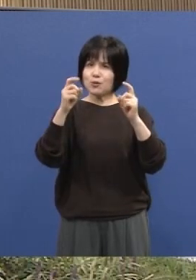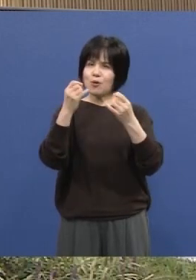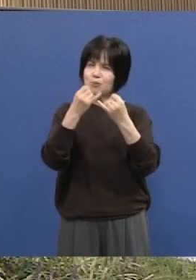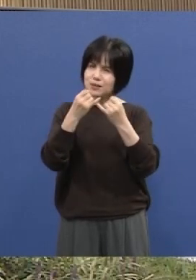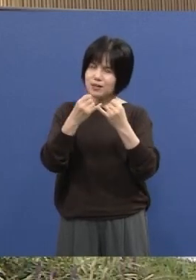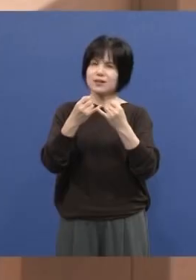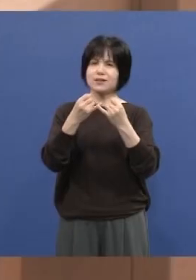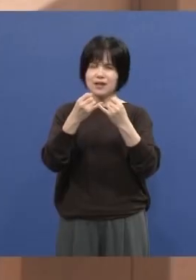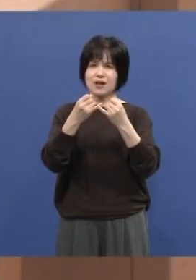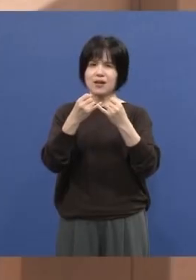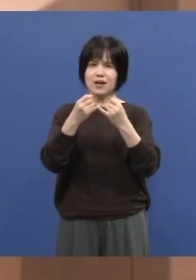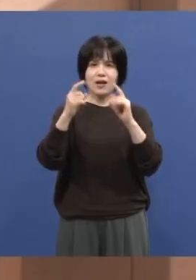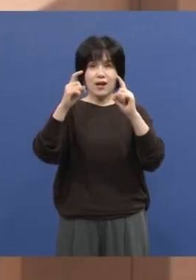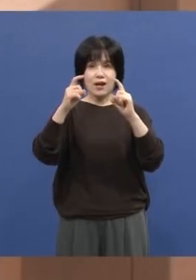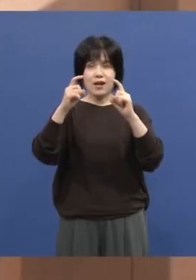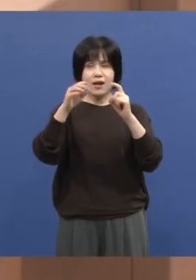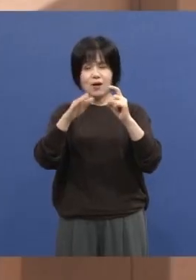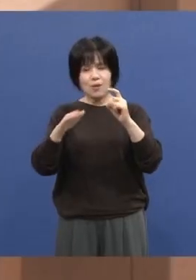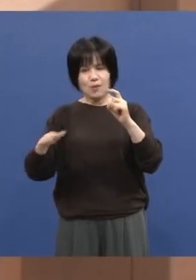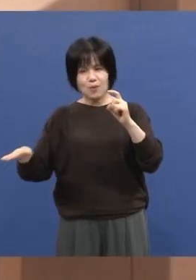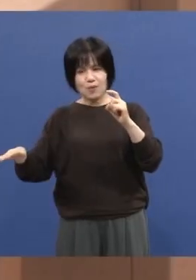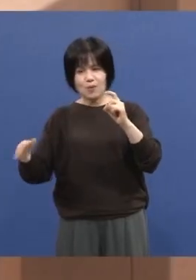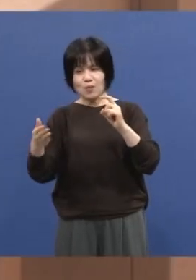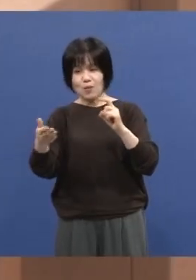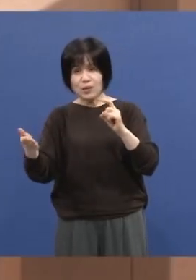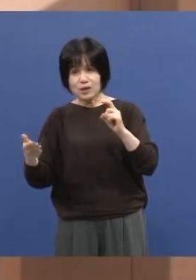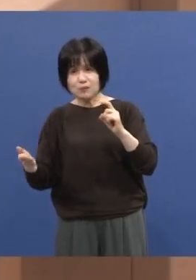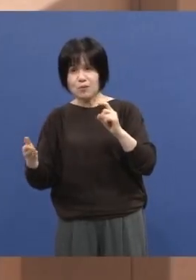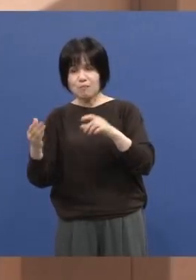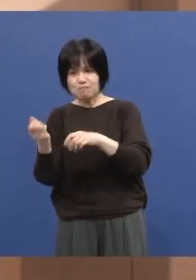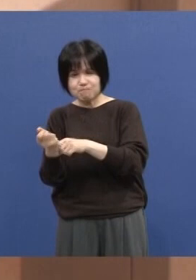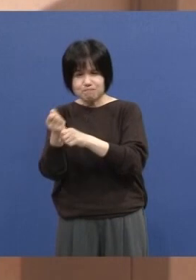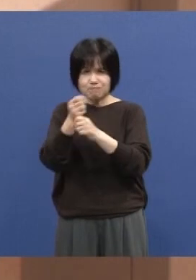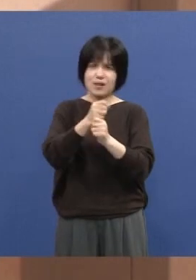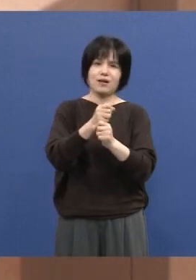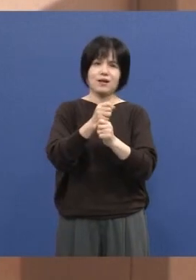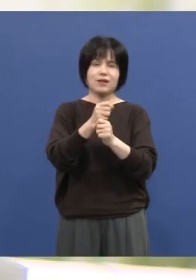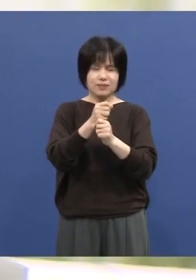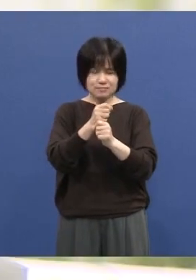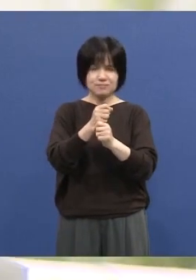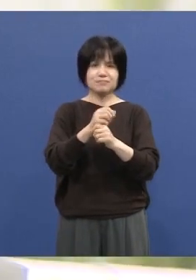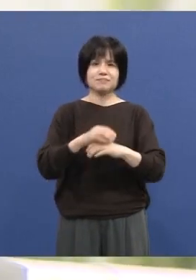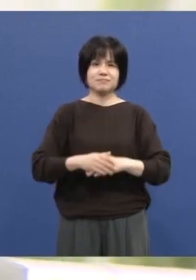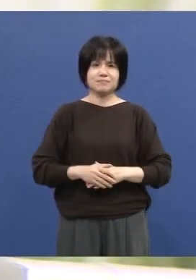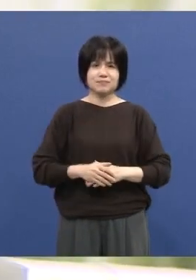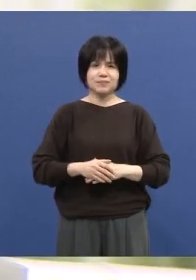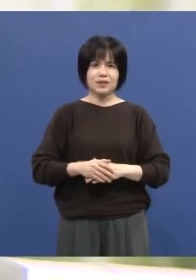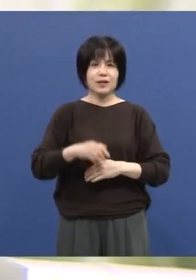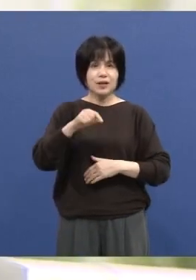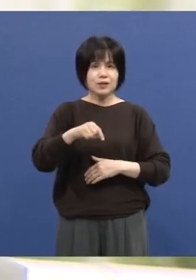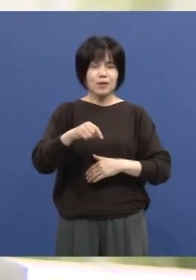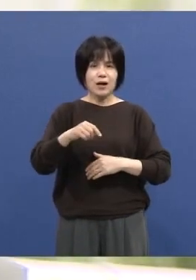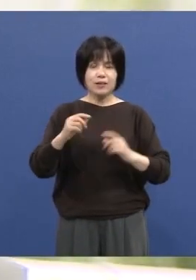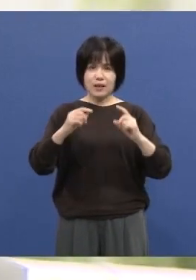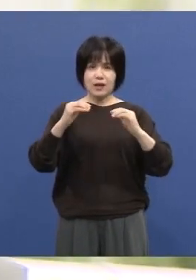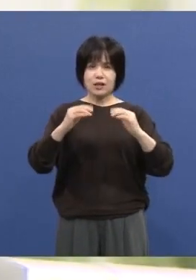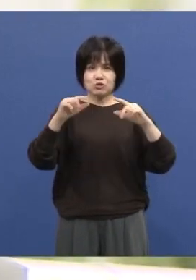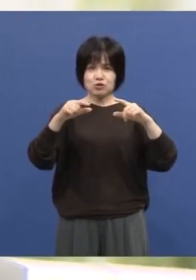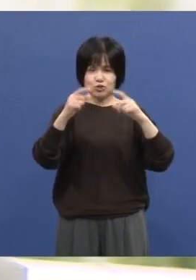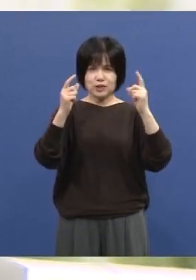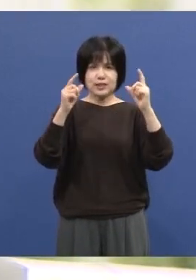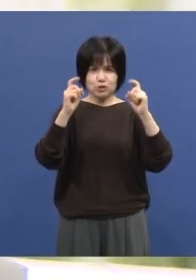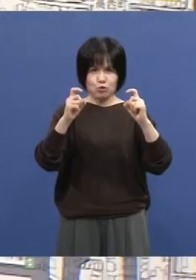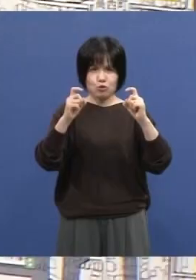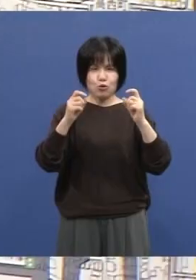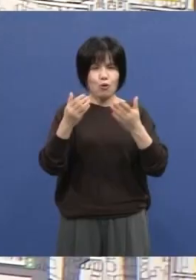厚感がありますし、周囲にはお堀や塀なども再現されてるんですよね。 はい、敷地内には高槻城の遺構に